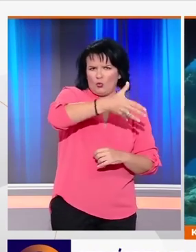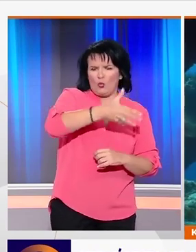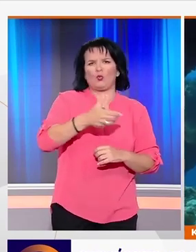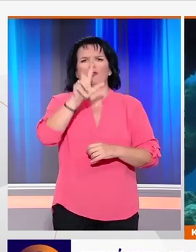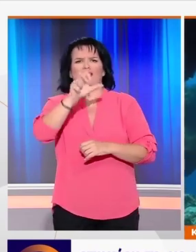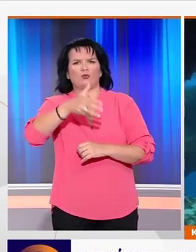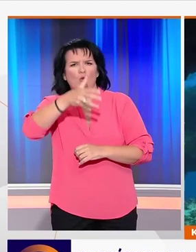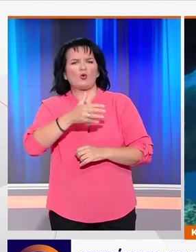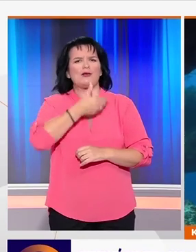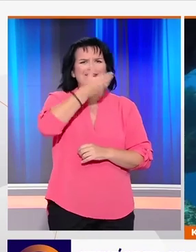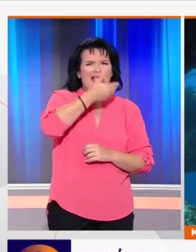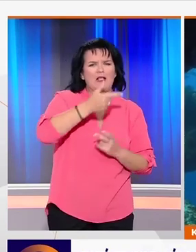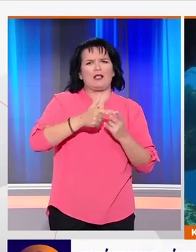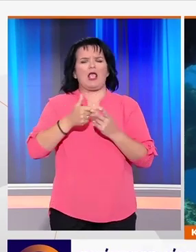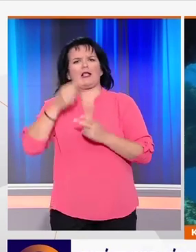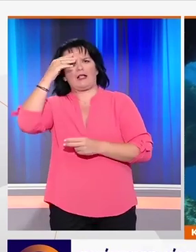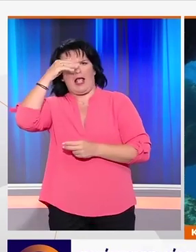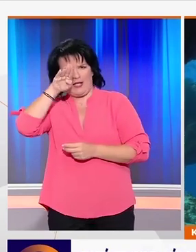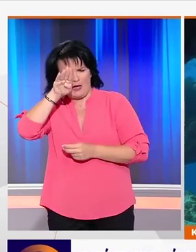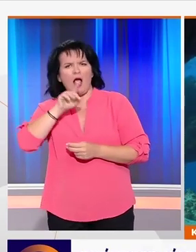Υπότιτλοι AUTHORWAVE